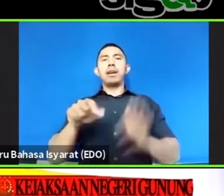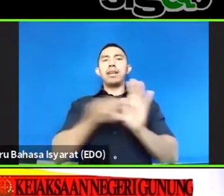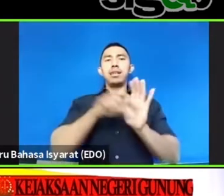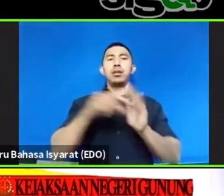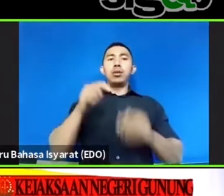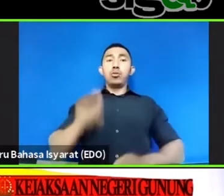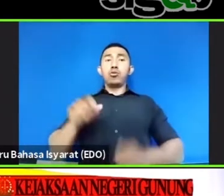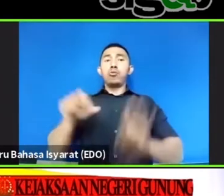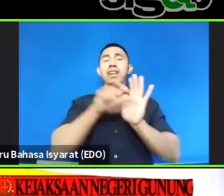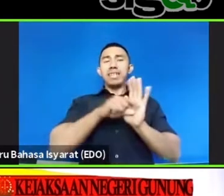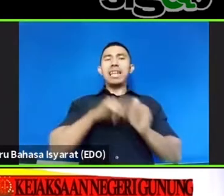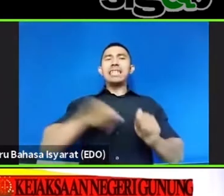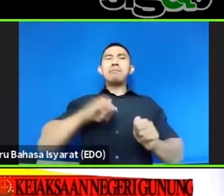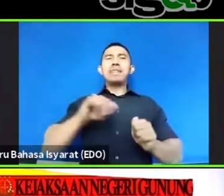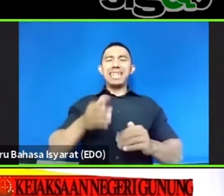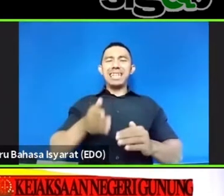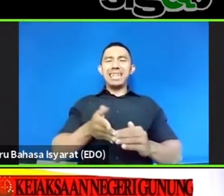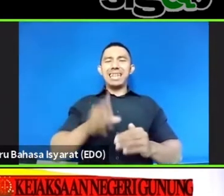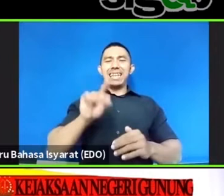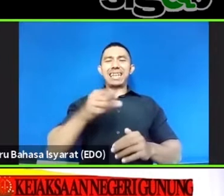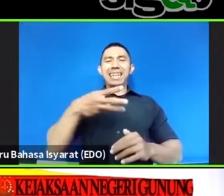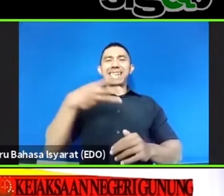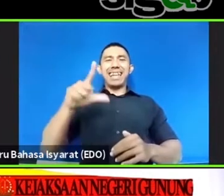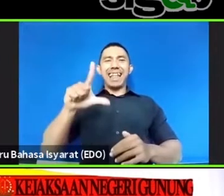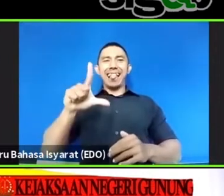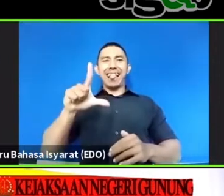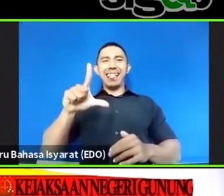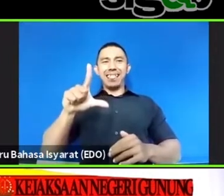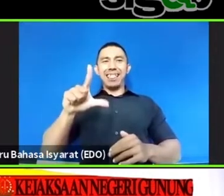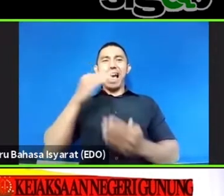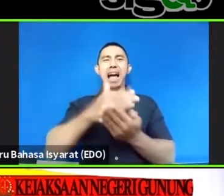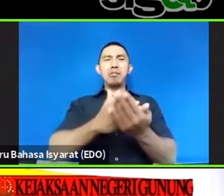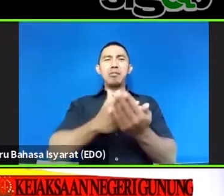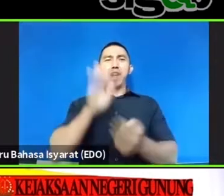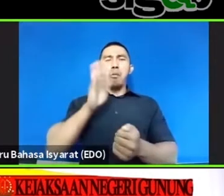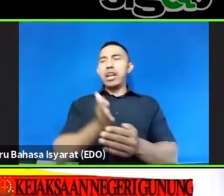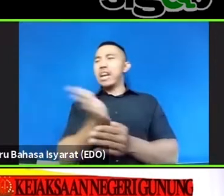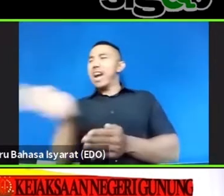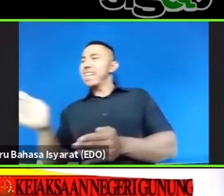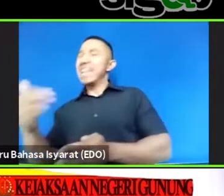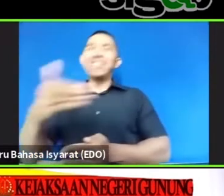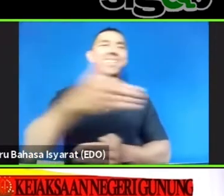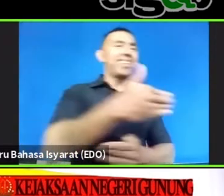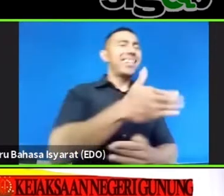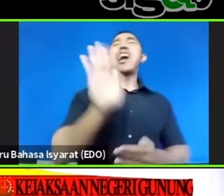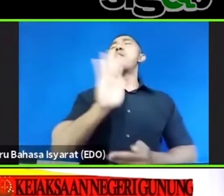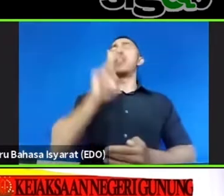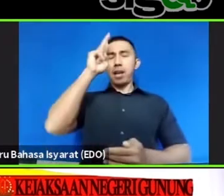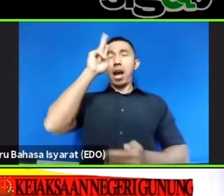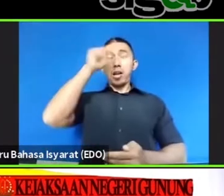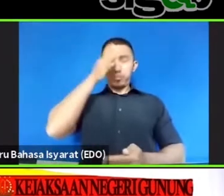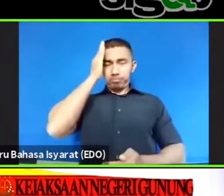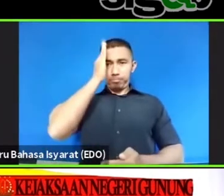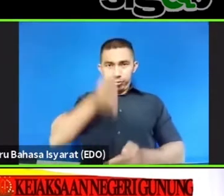acara itu seperti rel perlahan2 kita ikuti itu enggak boleh kanan kiri apa belok belok yang jelas itulah yang harus kita ikuti